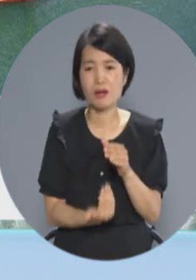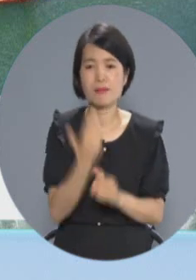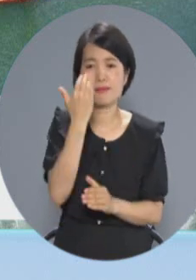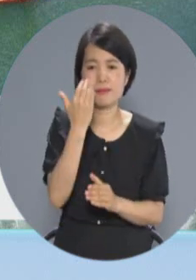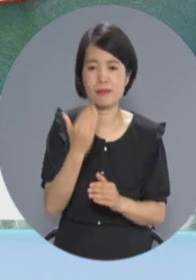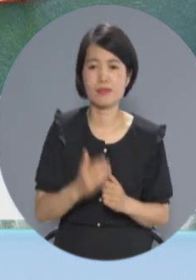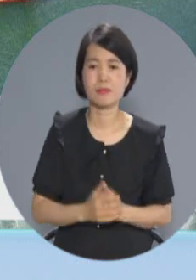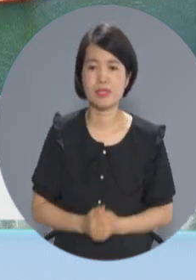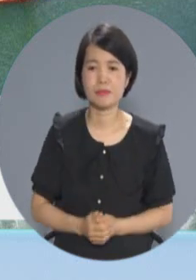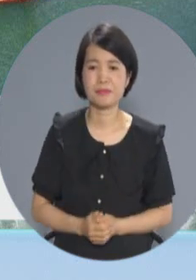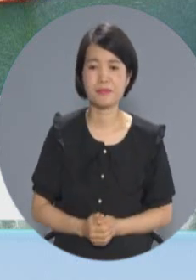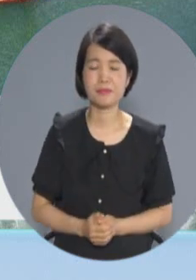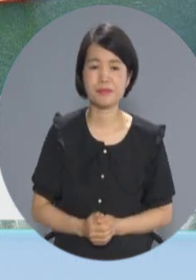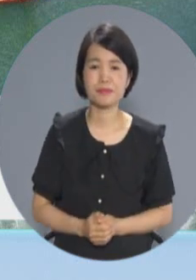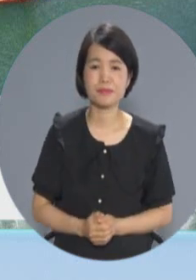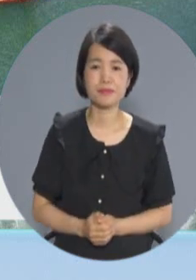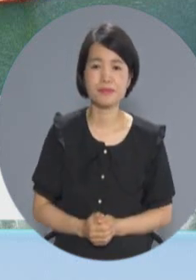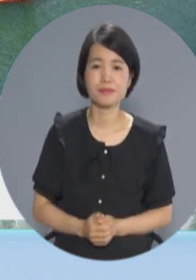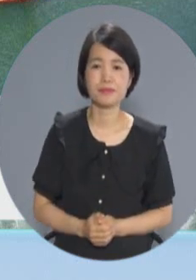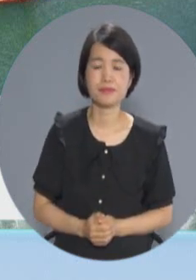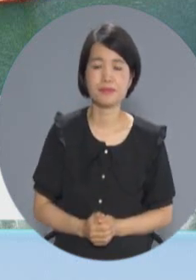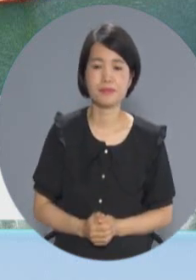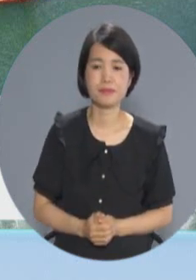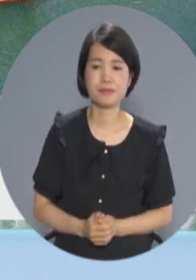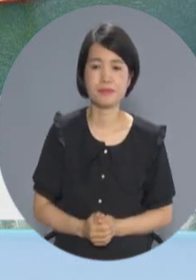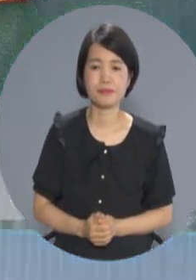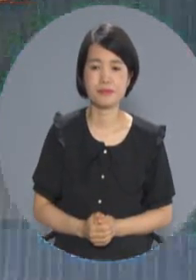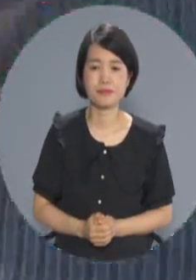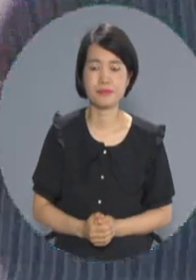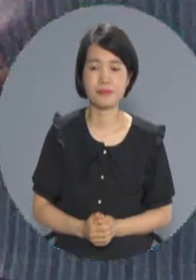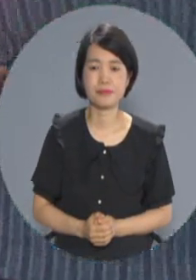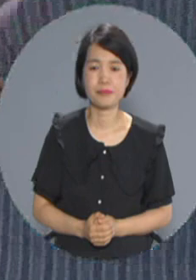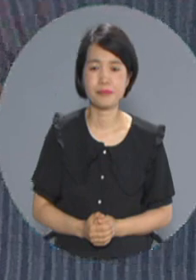겁니다. 박종우 기자가 취재했습니다.